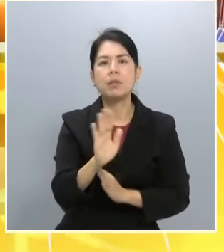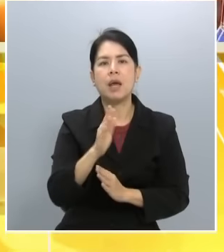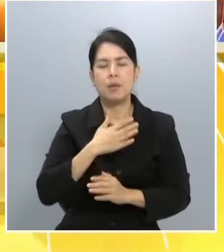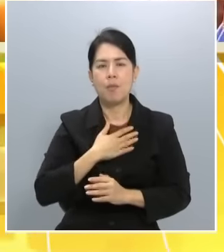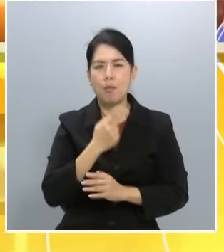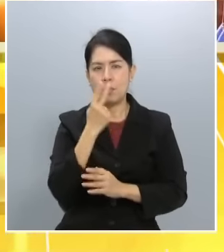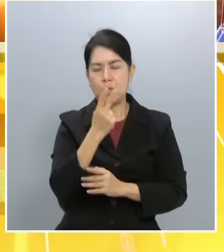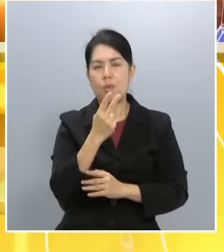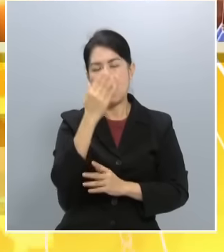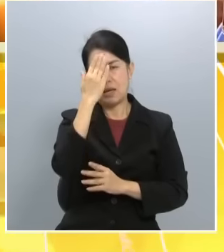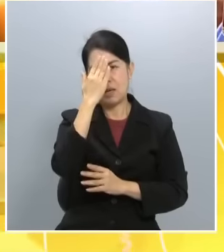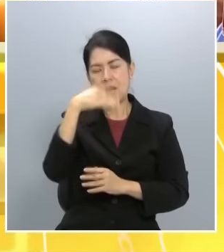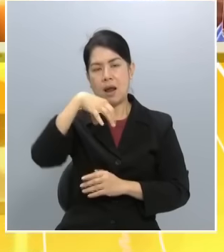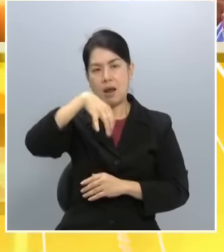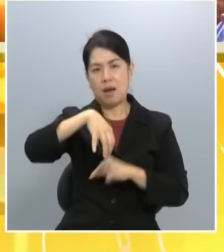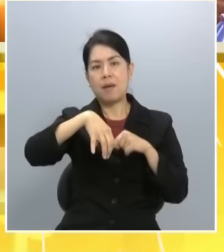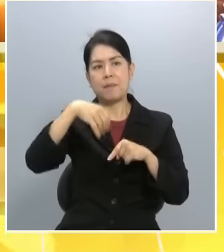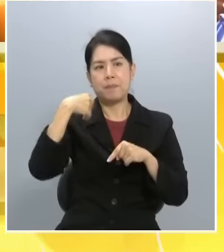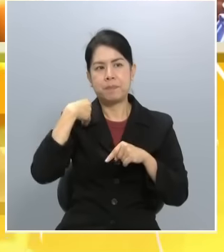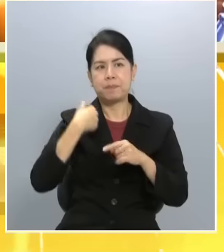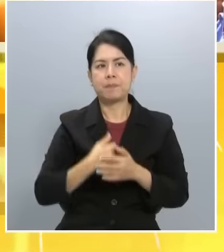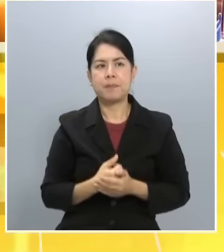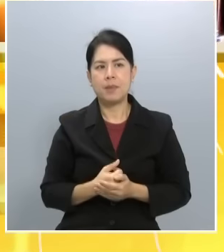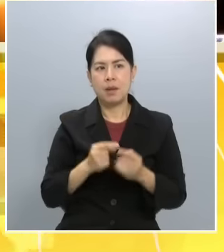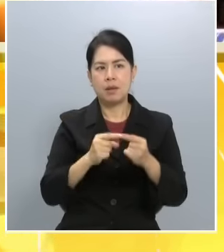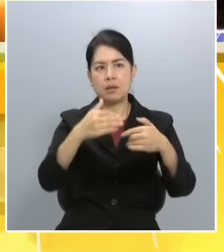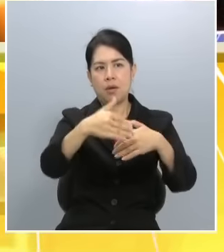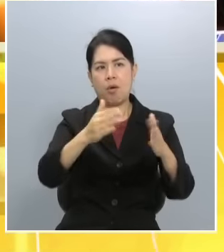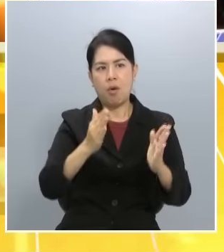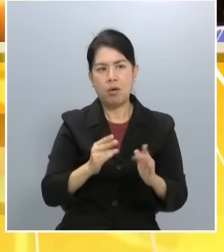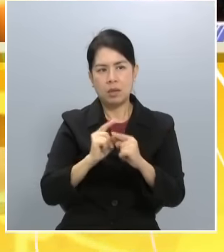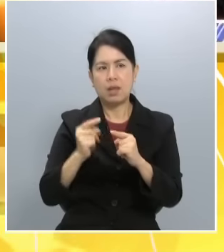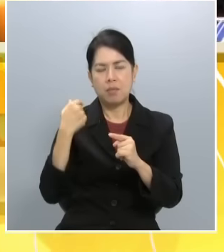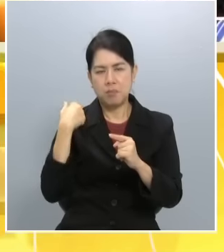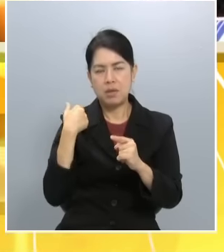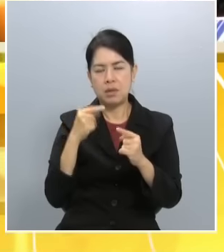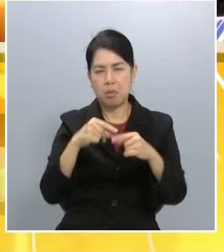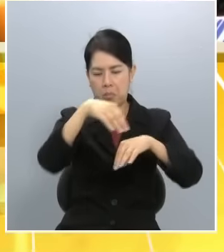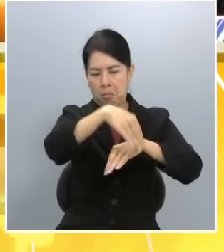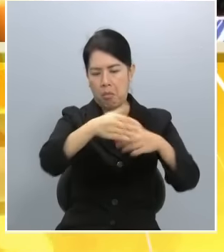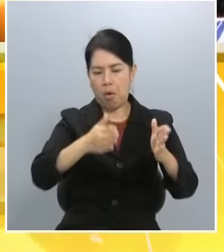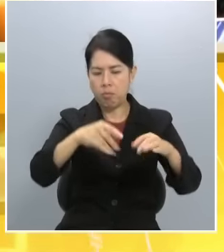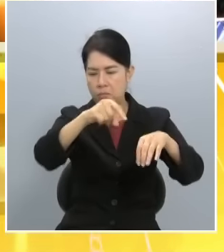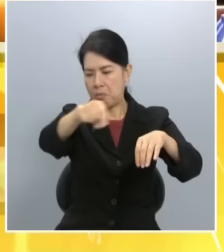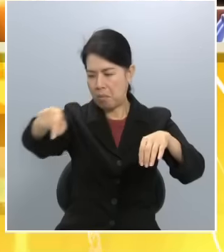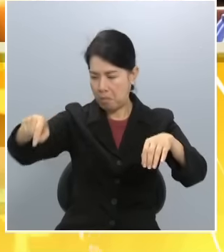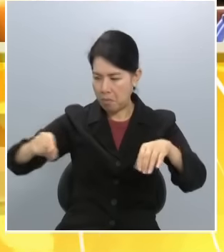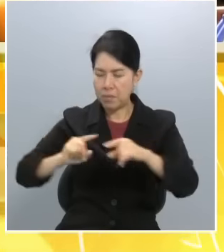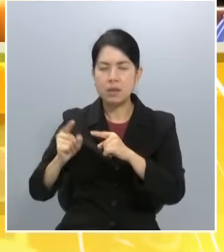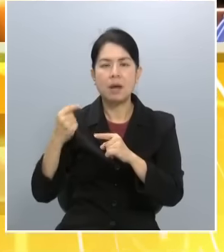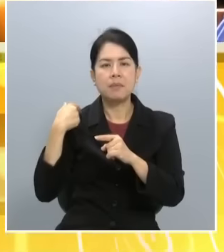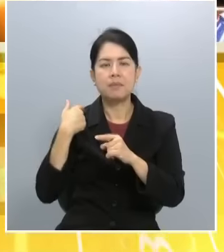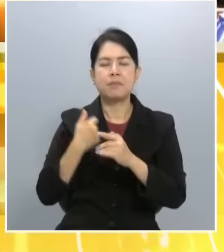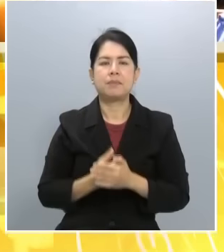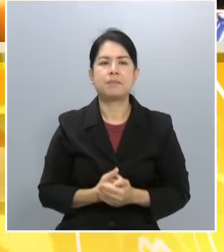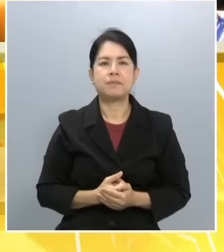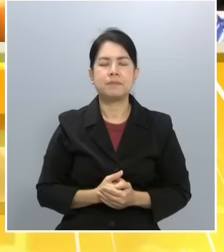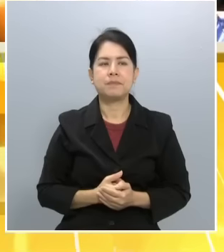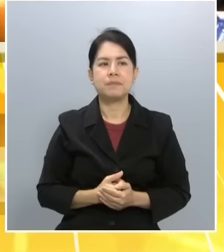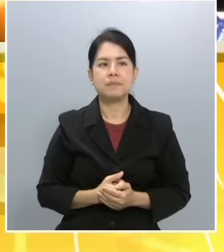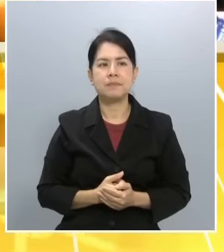เราไม่เข้าไปไม่ได้เพราะเป็นพื้นที่ส่วนบุคคลมันมีหลายห้องและประชาชนทั่วไปก็สามารถใช้สิทธิ์รักษาตัวที่นั่นได้ผมเรียนอย่างนี้นะครับว่าน